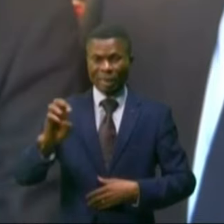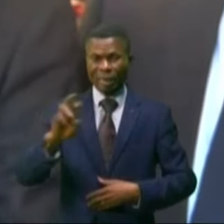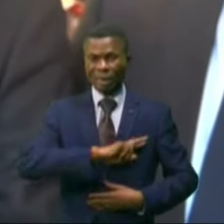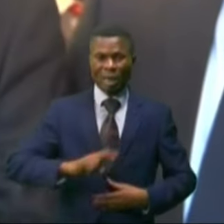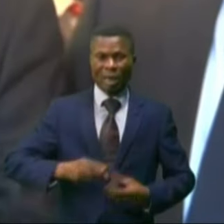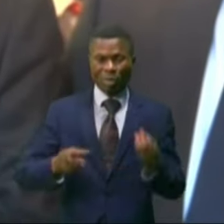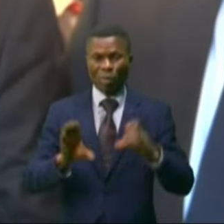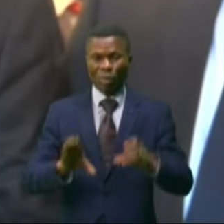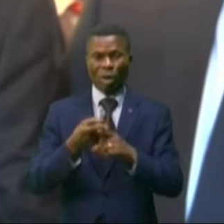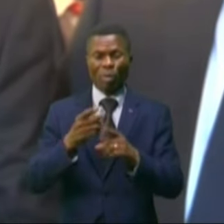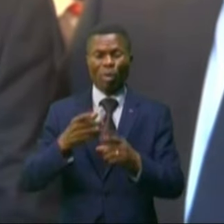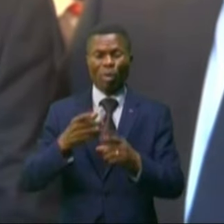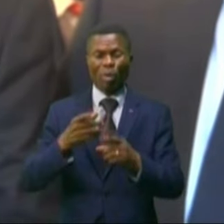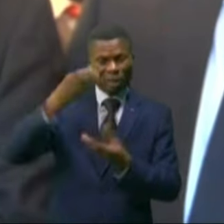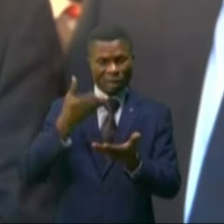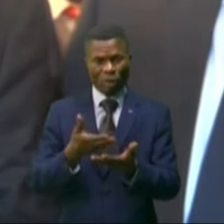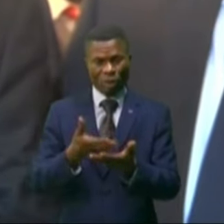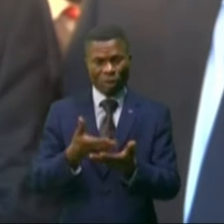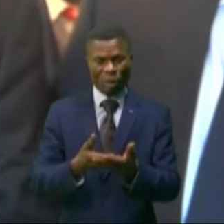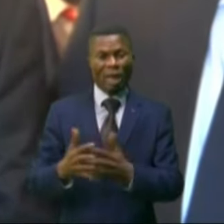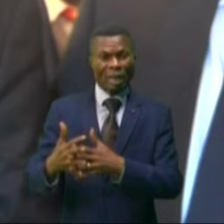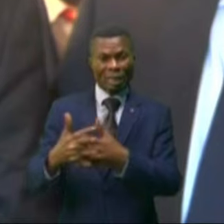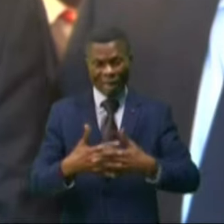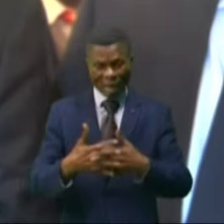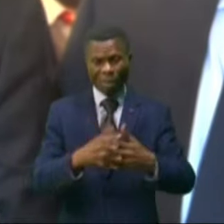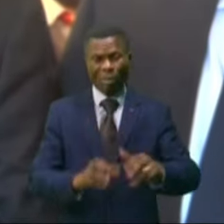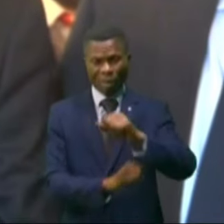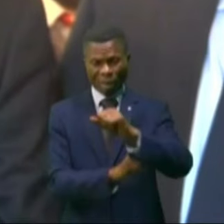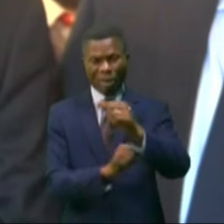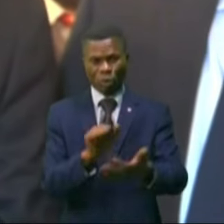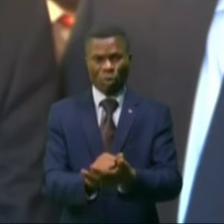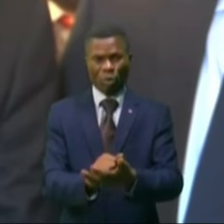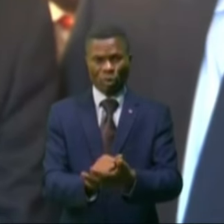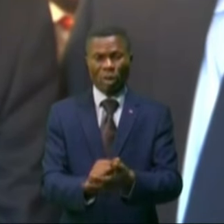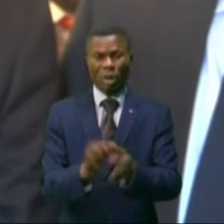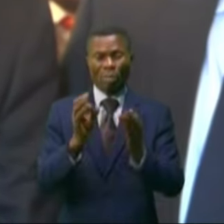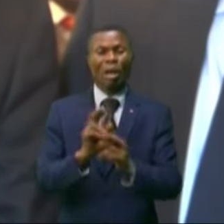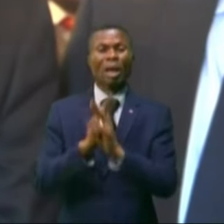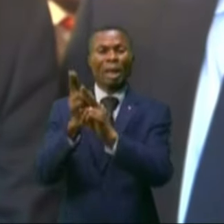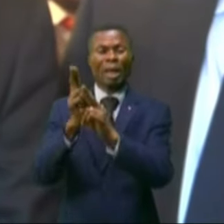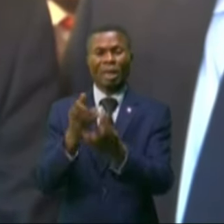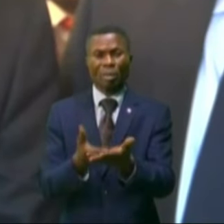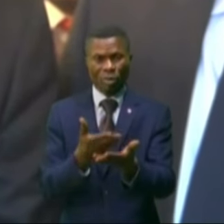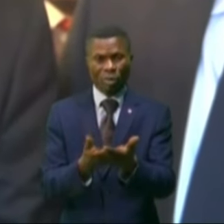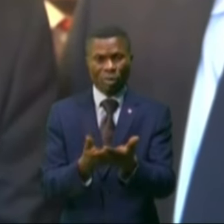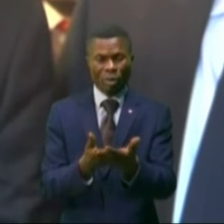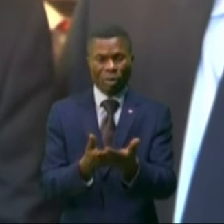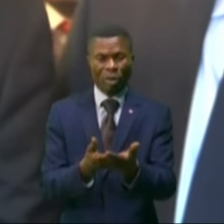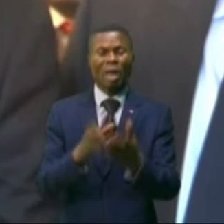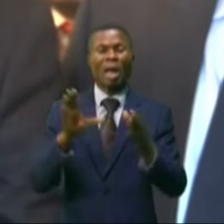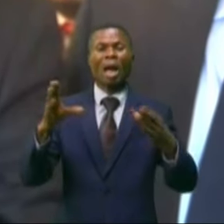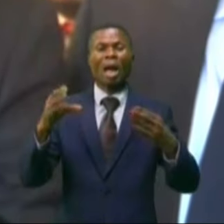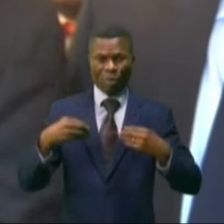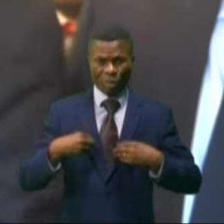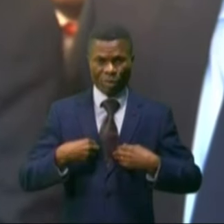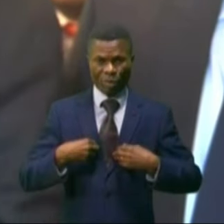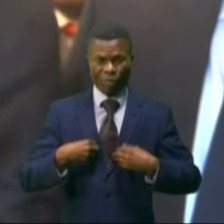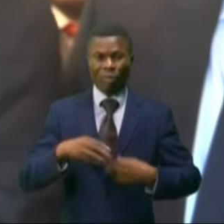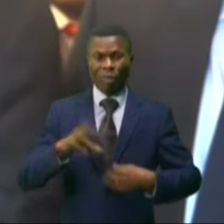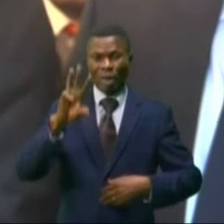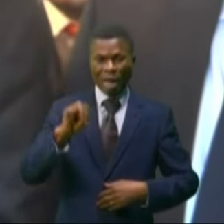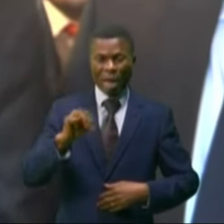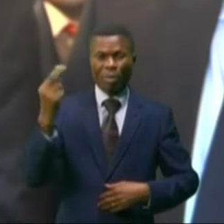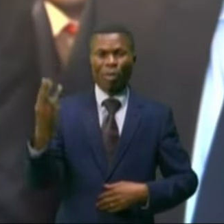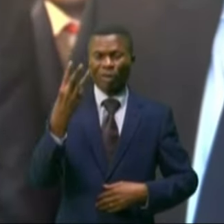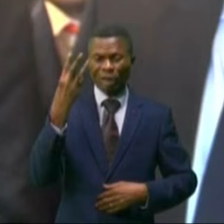ville de Congo. Ce qui est très important aussi à souligner, ce même rapport finit par accepter que les M23